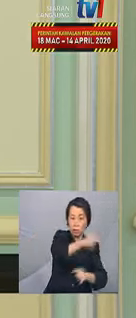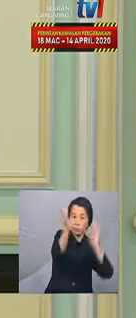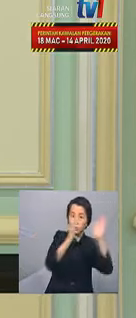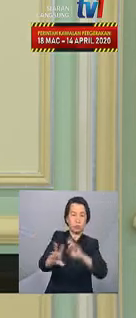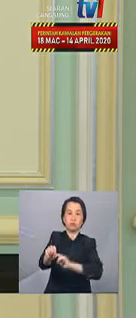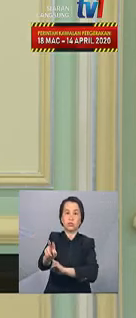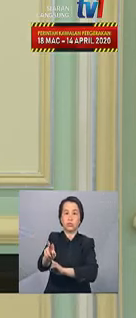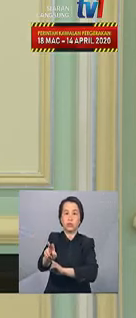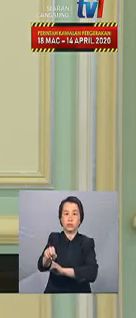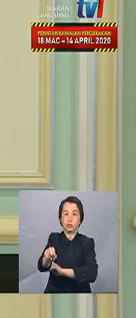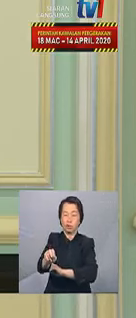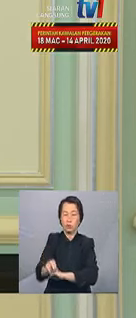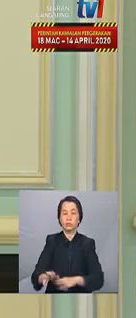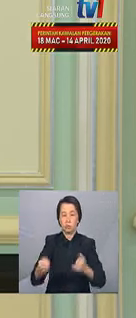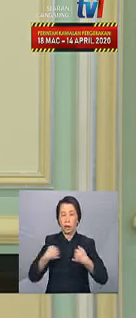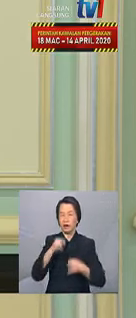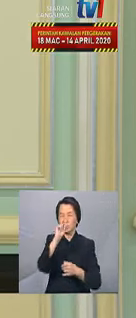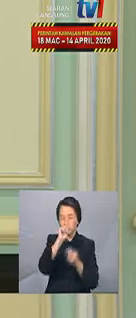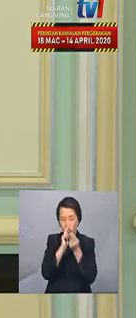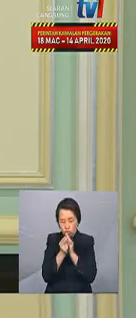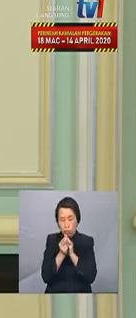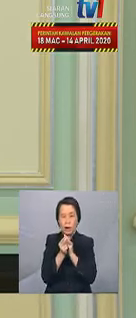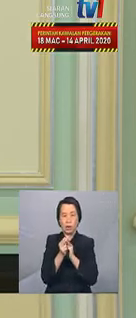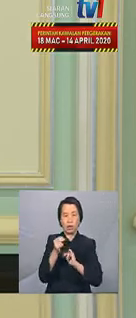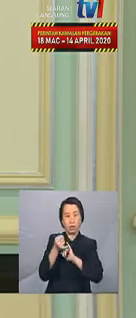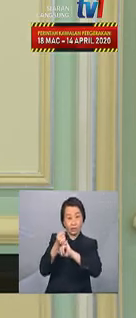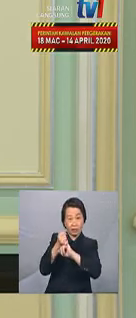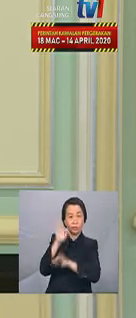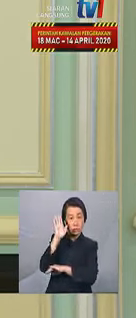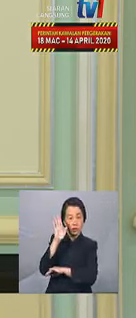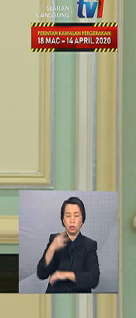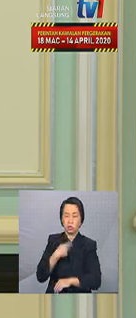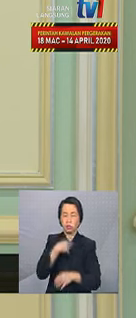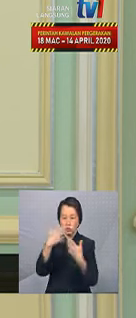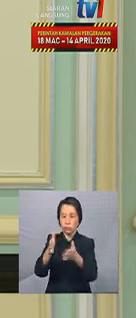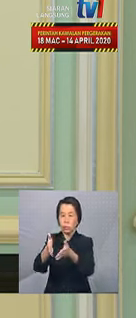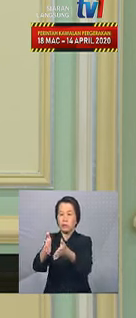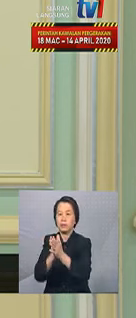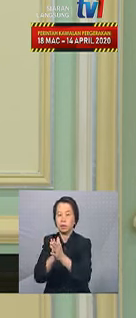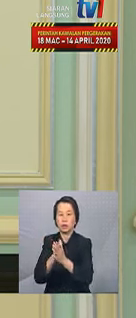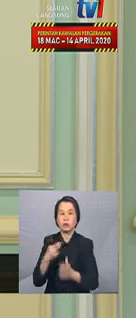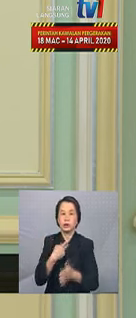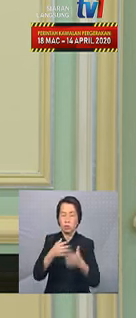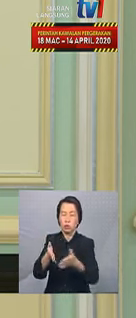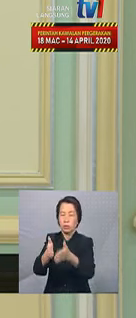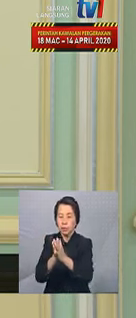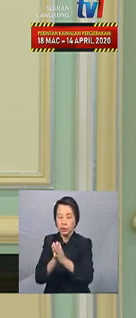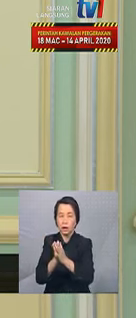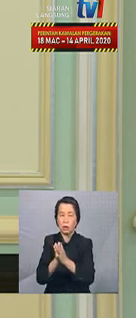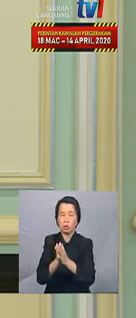segi perjanjian tersebut. Dan kita telah pun meminta kepada Kementerian